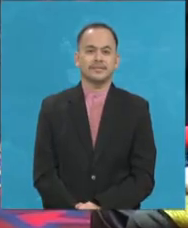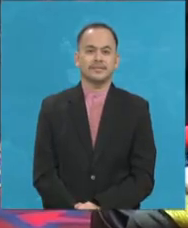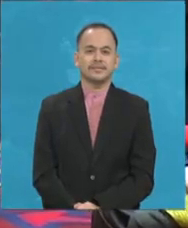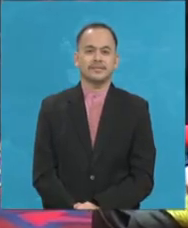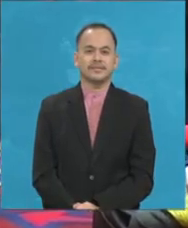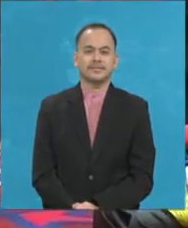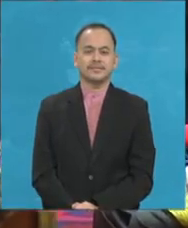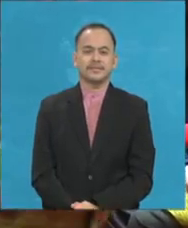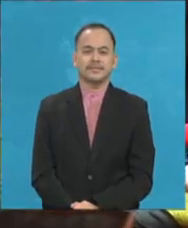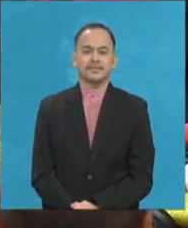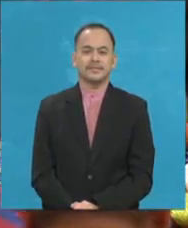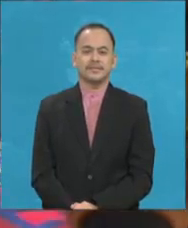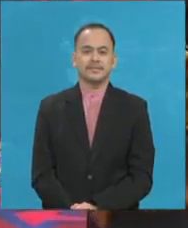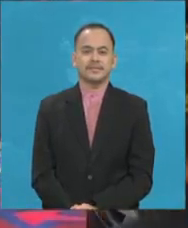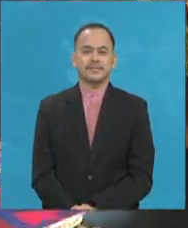hai hai